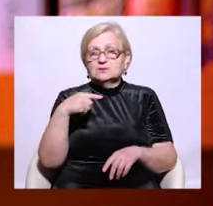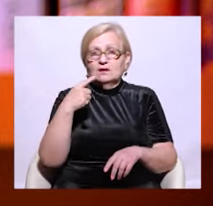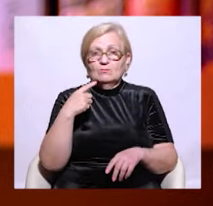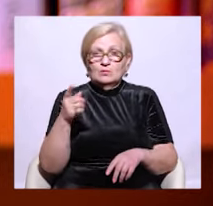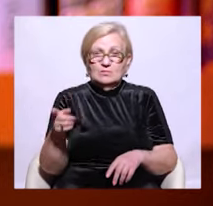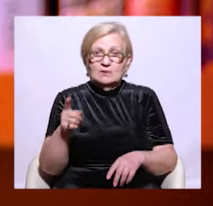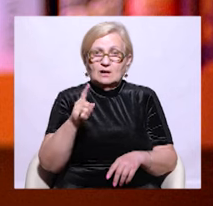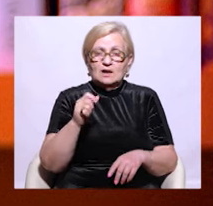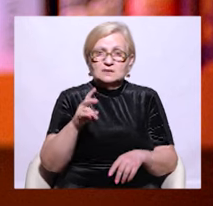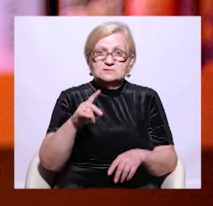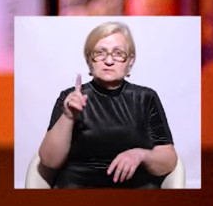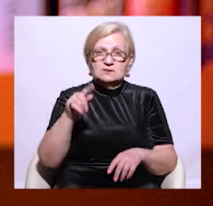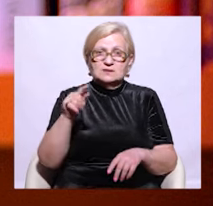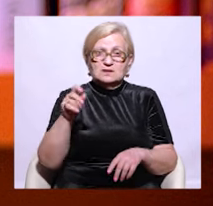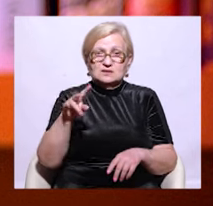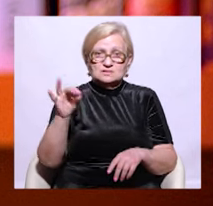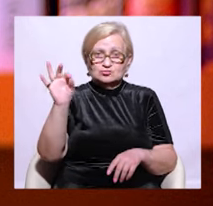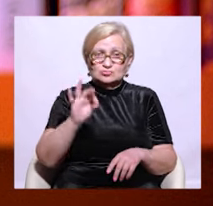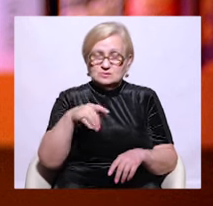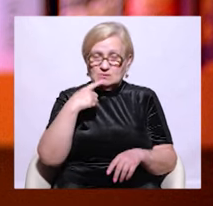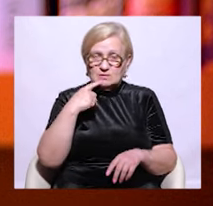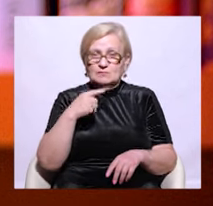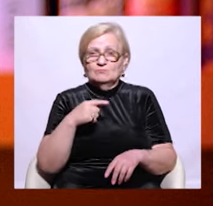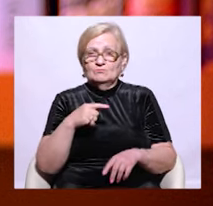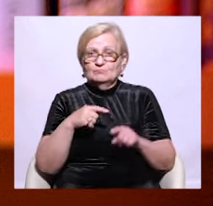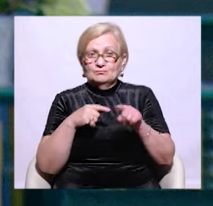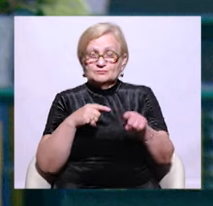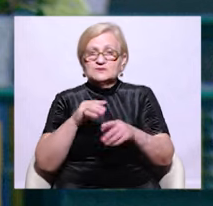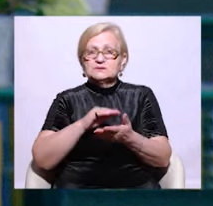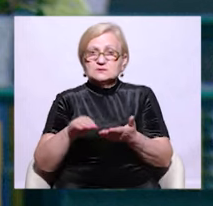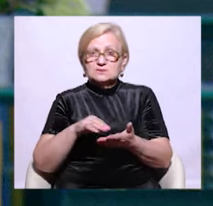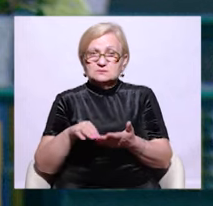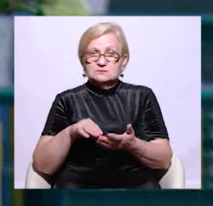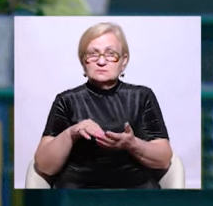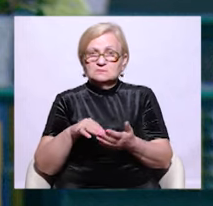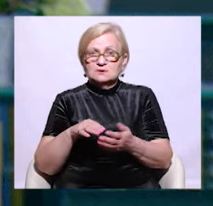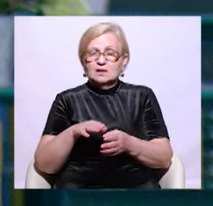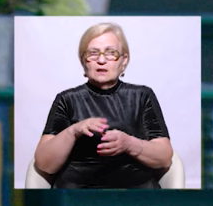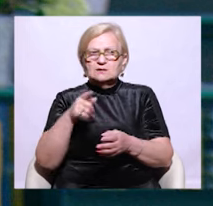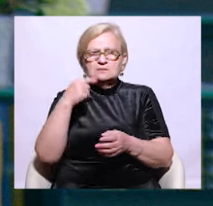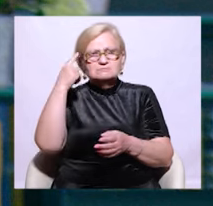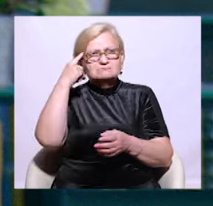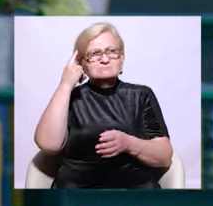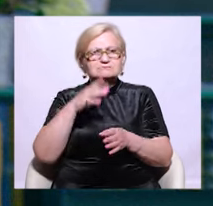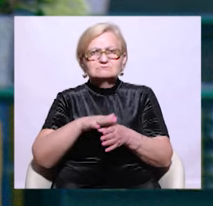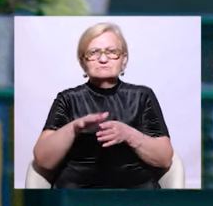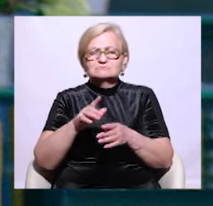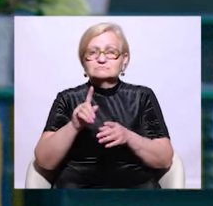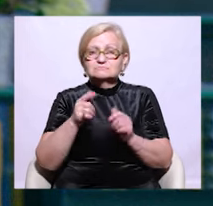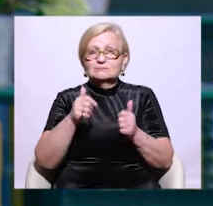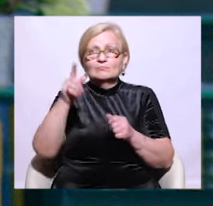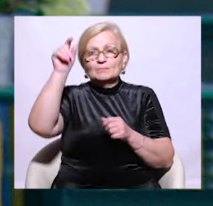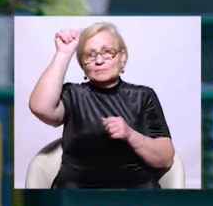გრიგოლ ხანძთელის შესახებ, რომ ის წერს და სრული შთაბეჭდილება გვექნება ჩვენ,